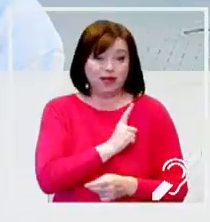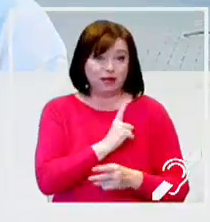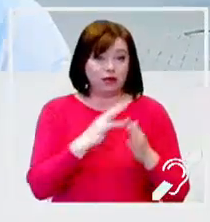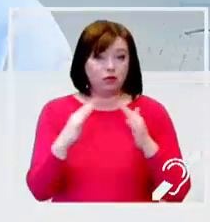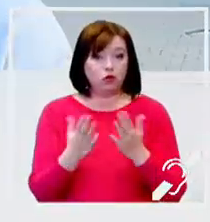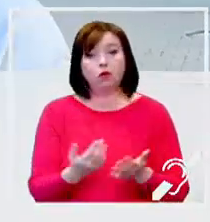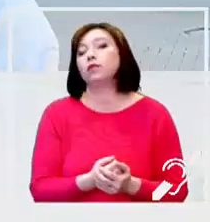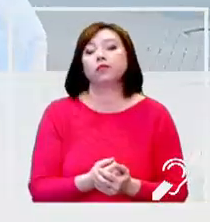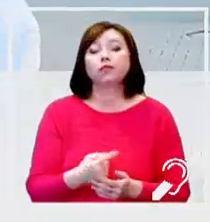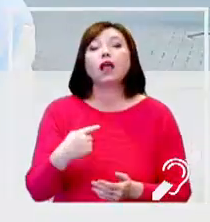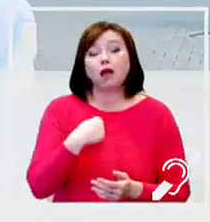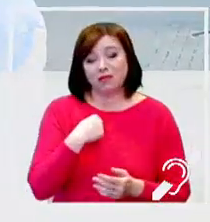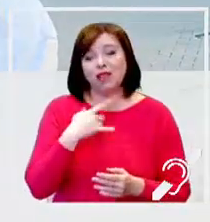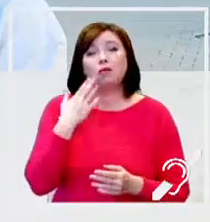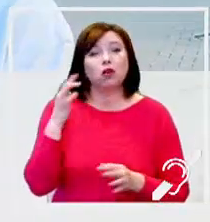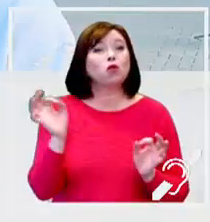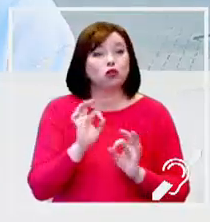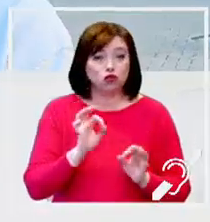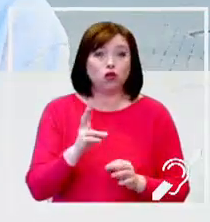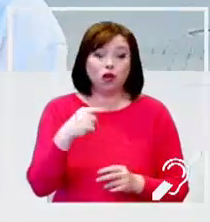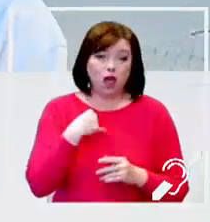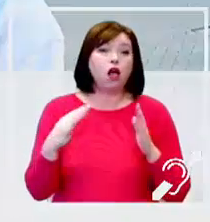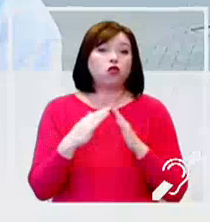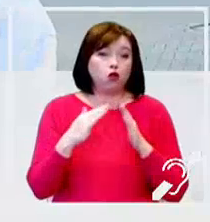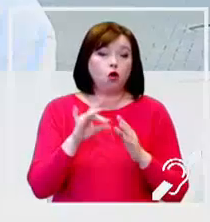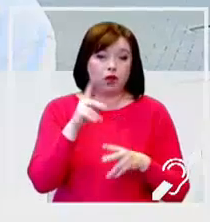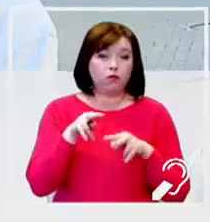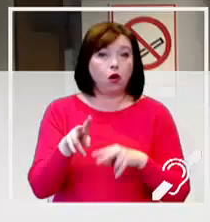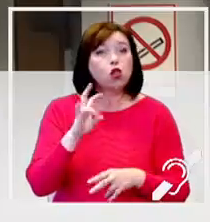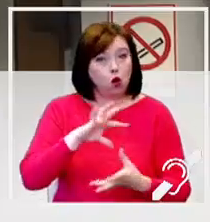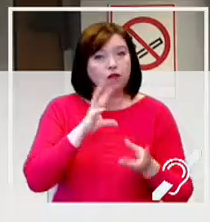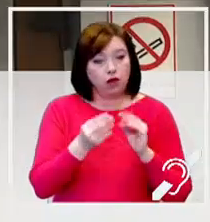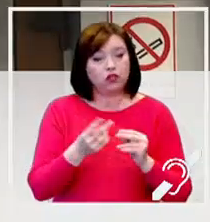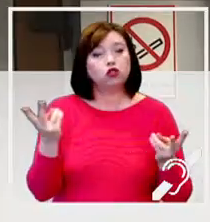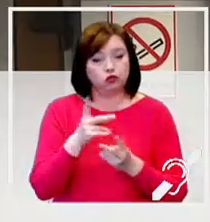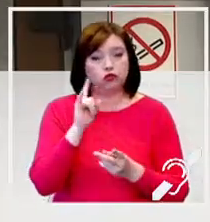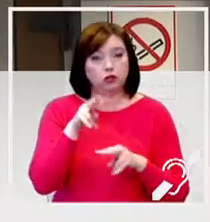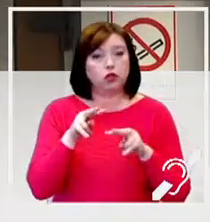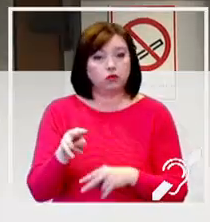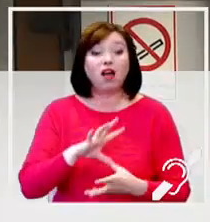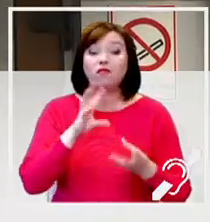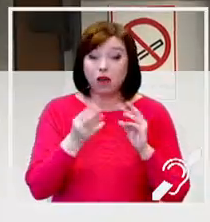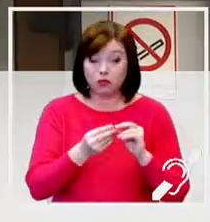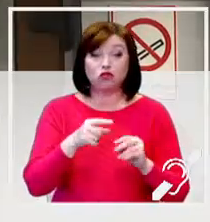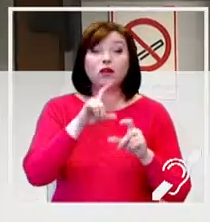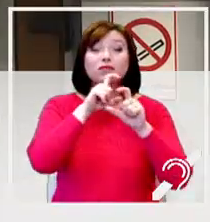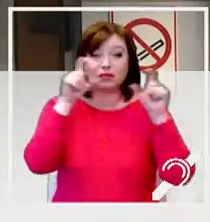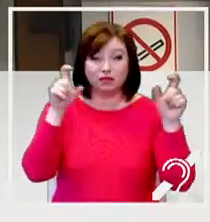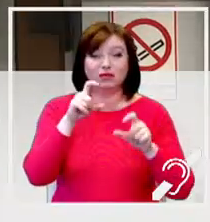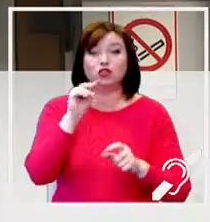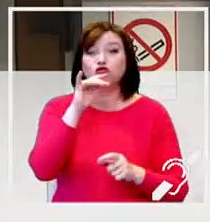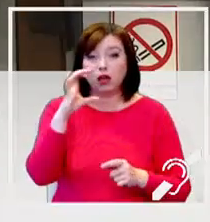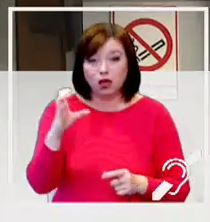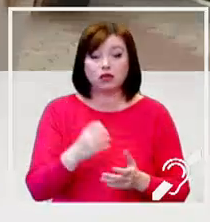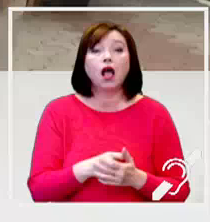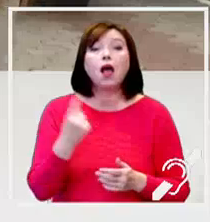mai ușor, fiindcă eu stau acasă și sunt la serviciu. Clar că copilul trebuie să fie sub supraveghere. Potrivit Inspectoratului General pentru Situații de